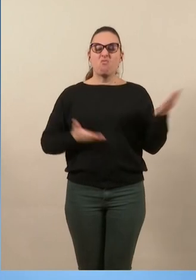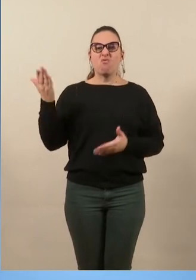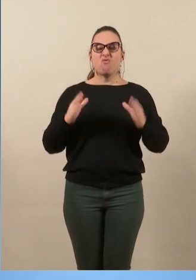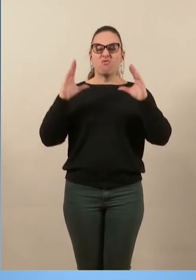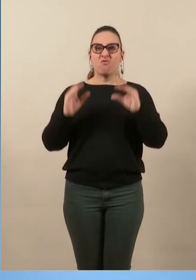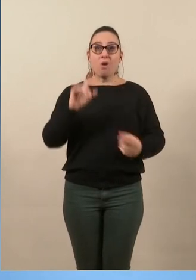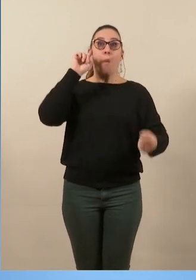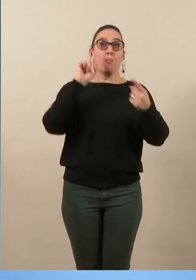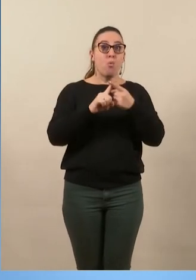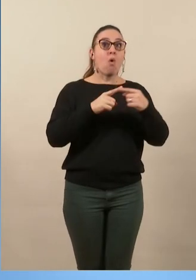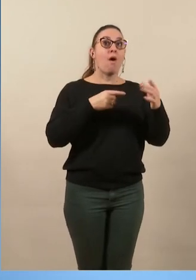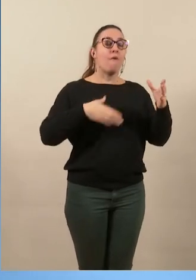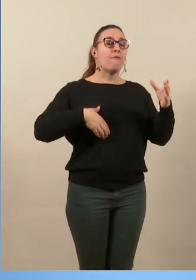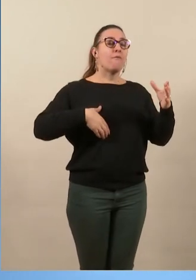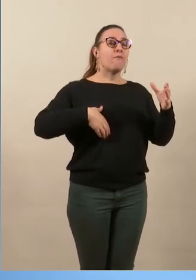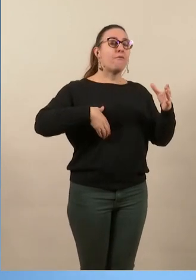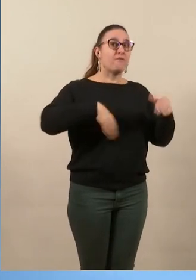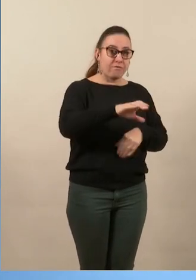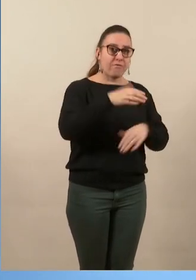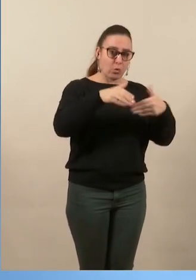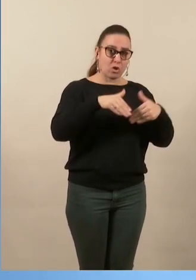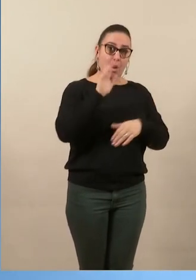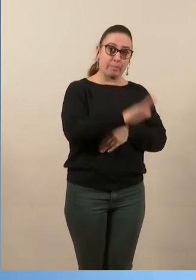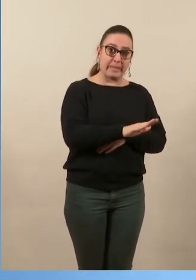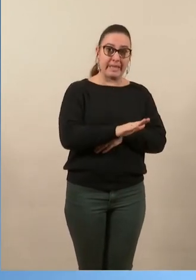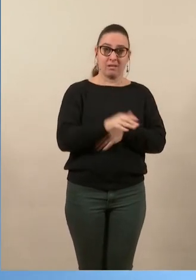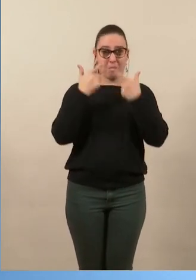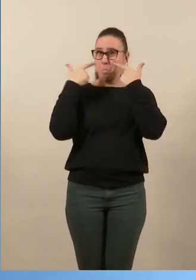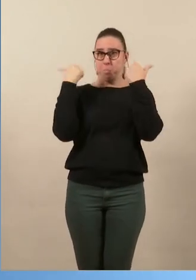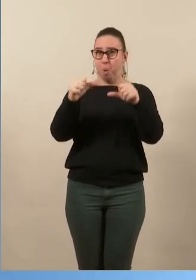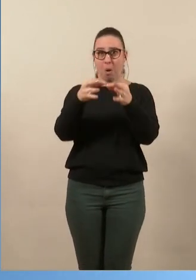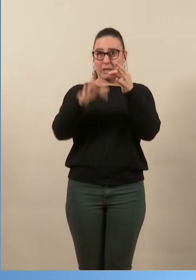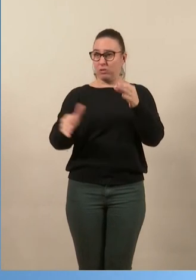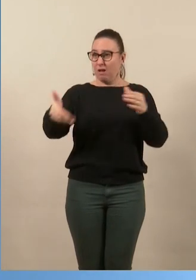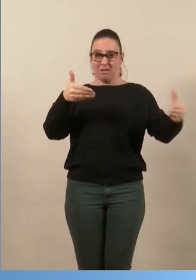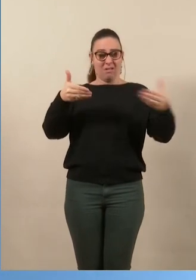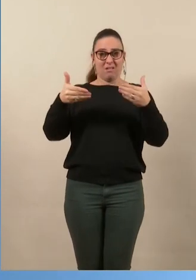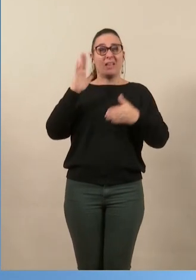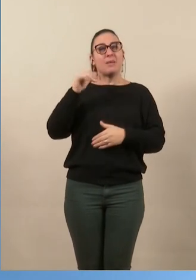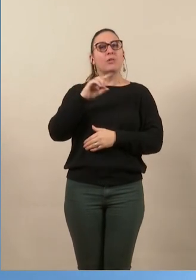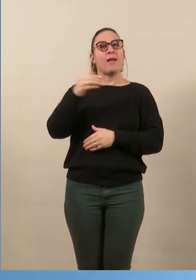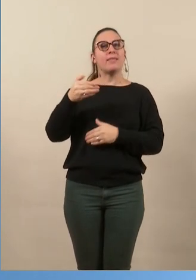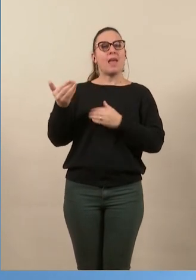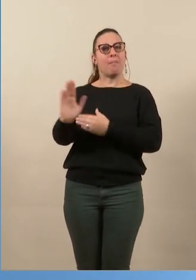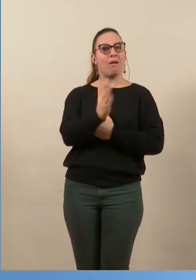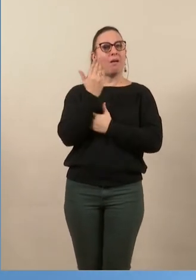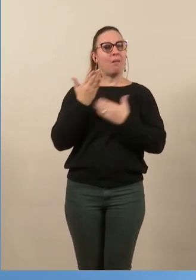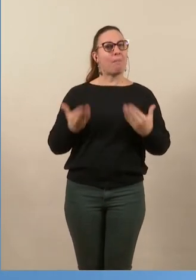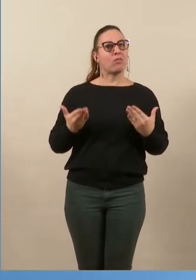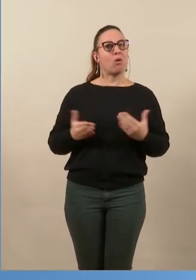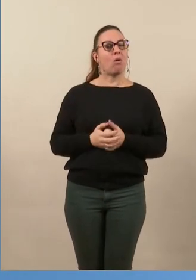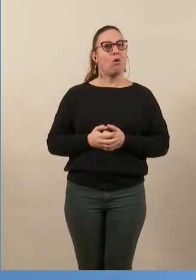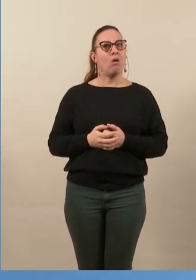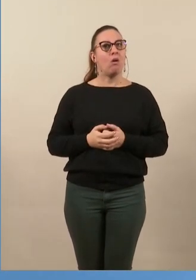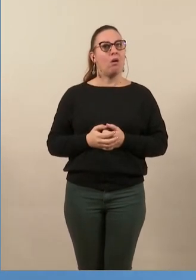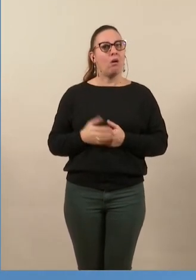fonctionnement CQFD il faut vraiment bien comprendre la décision modificative que vous présentez au conseil municipal